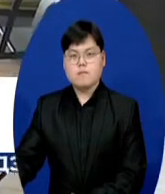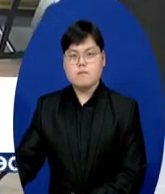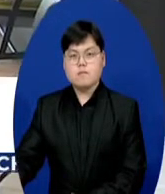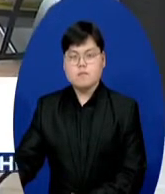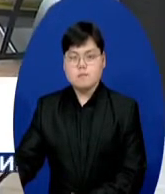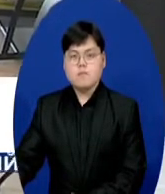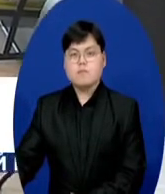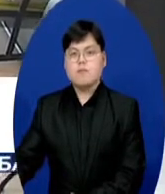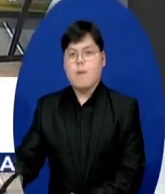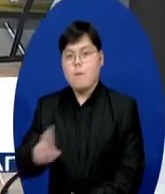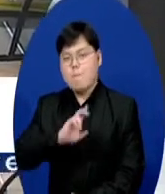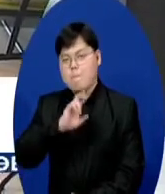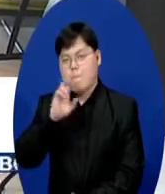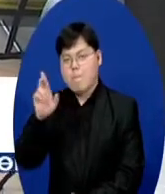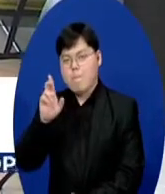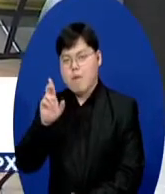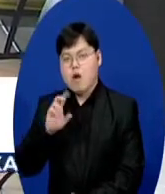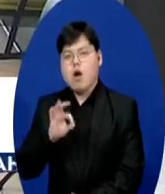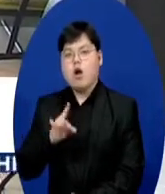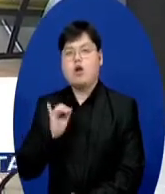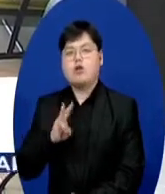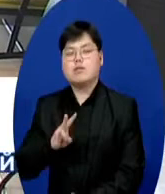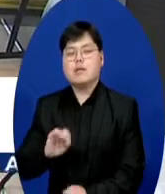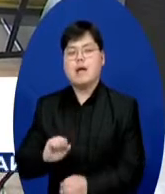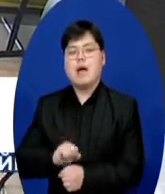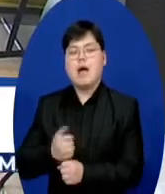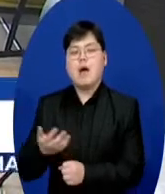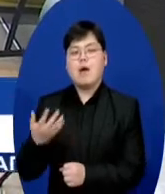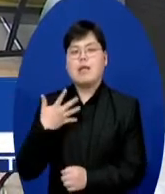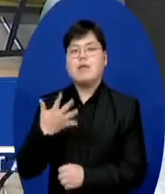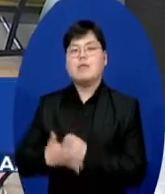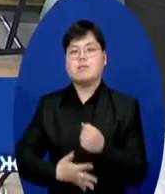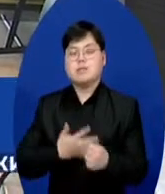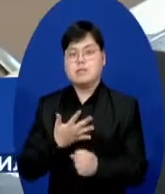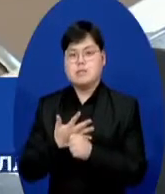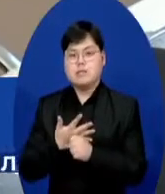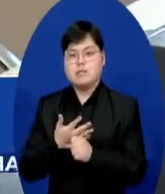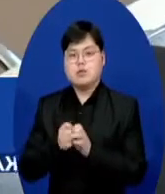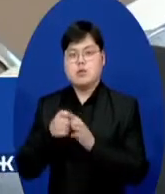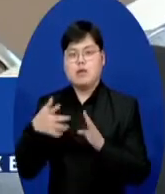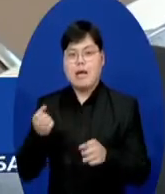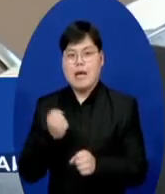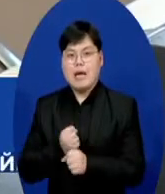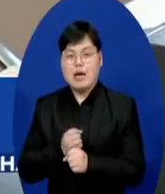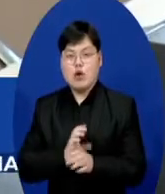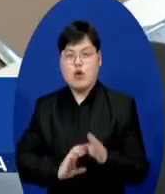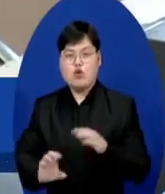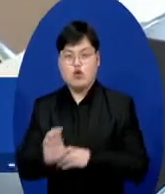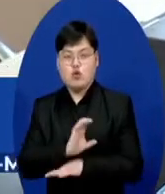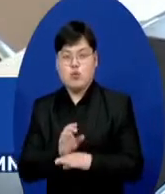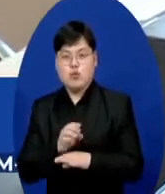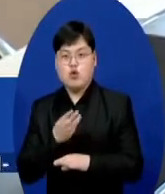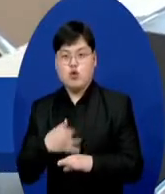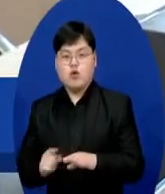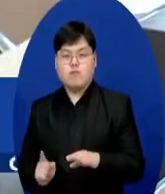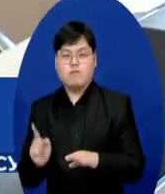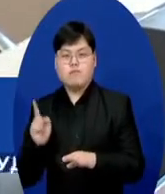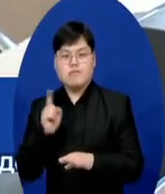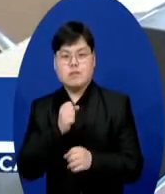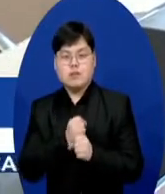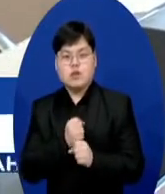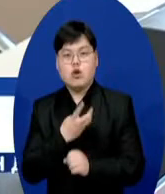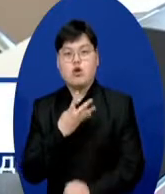Бацаа санд сумын байгаль орчны асуудал хариуцсан мэргэжилтнэр 5 дахь жилдээ ажиллаж байна. Сургуулаа төгсөөд шууд сумандаа ирж ажилласан түүний сарын цалин 480 мянган